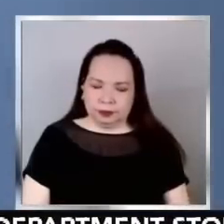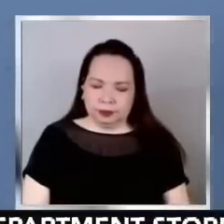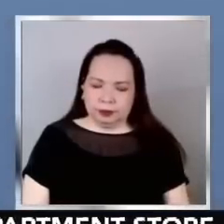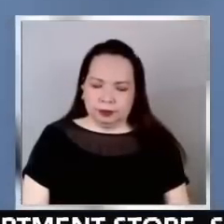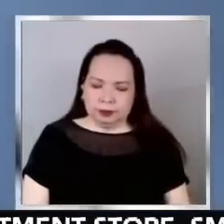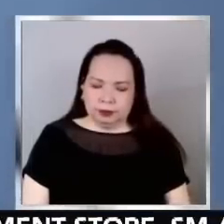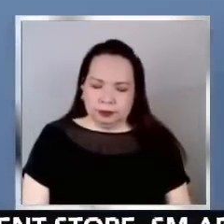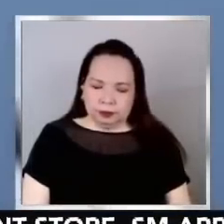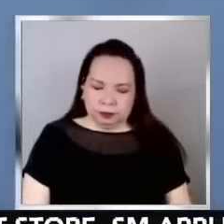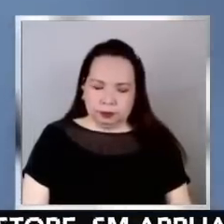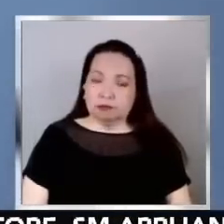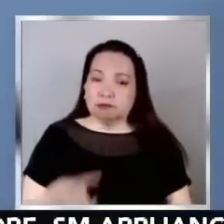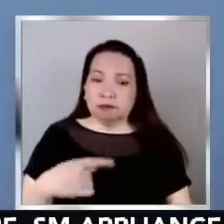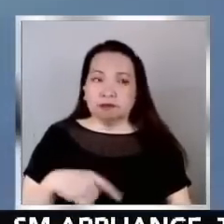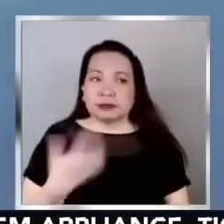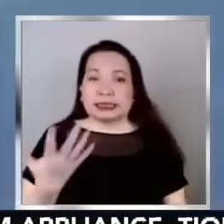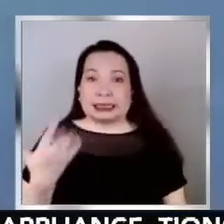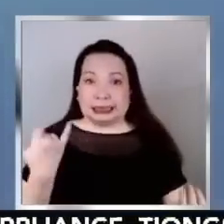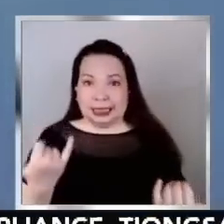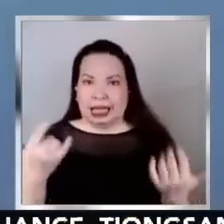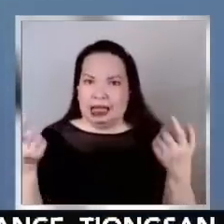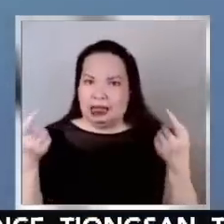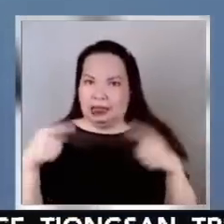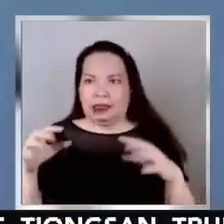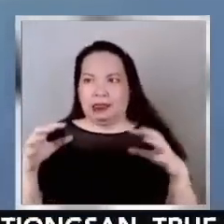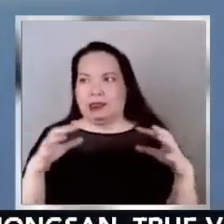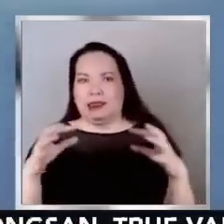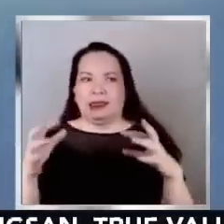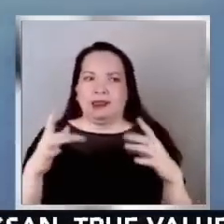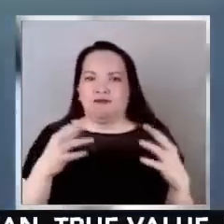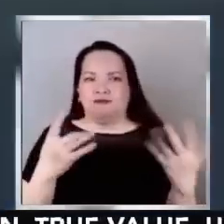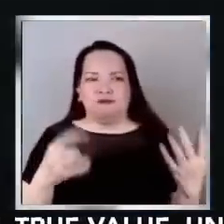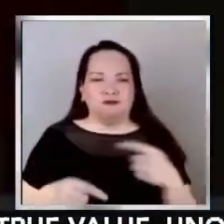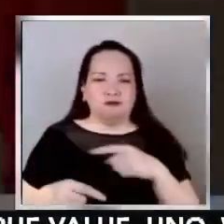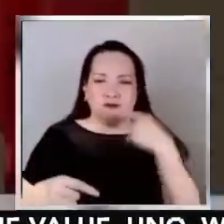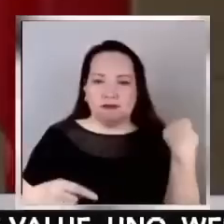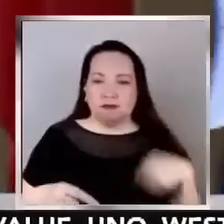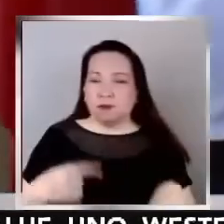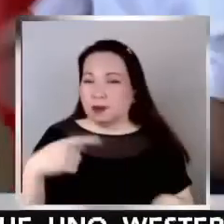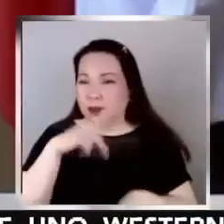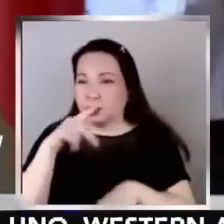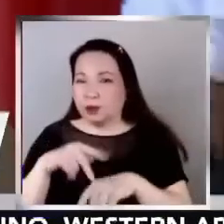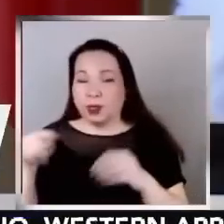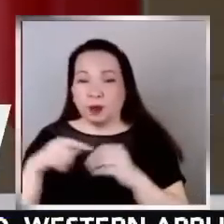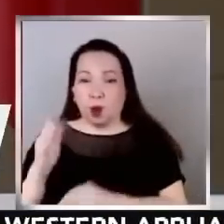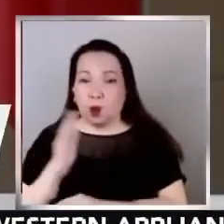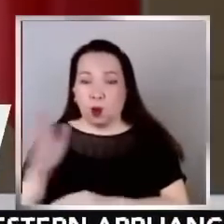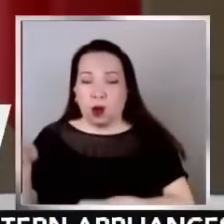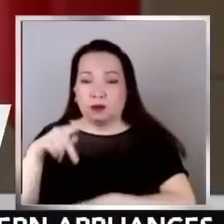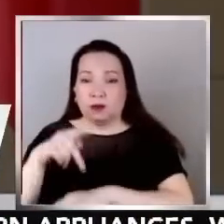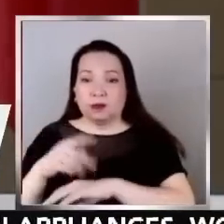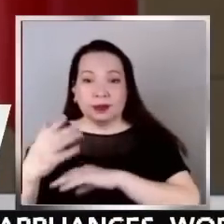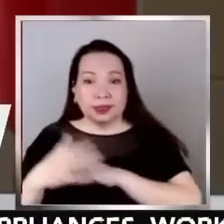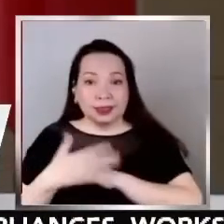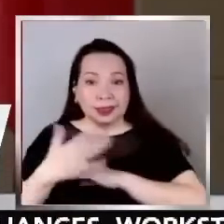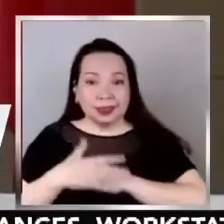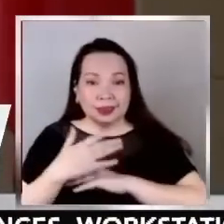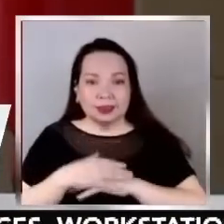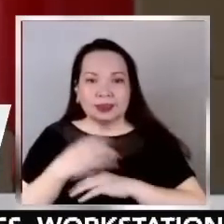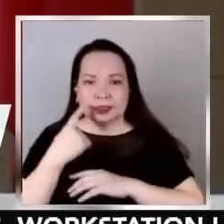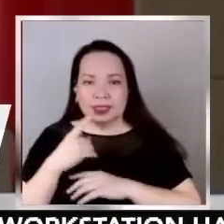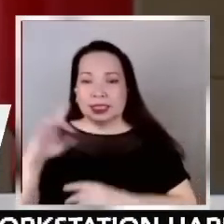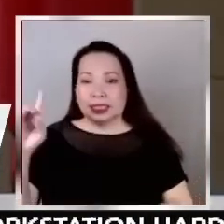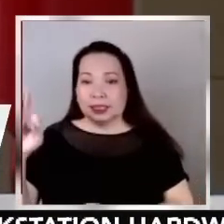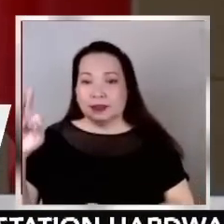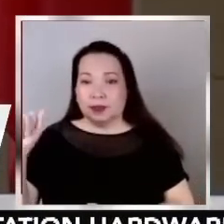Sa gitna ng iringan ng Pilipinas at China sa West Philippine Sea, nagharap kanina ang mga foreign affairs officials ng